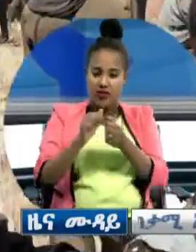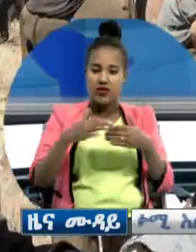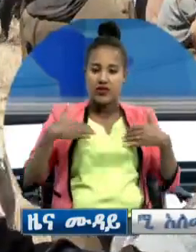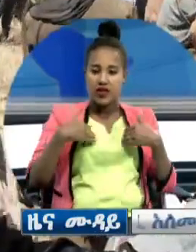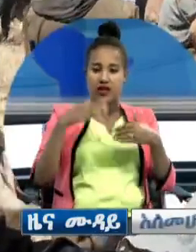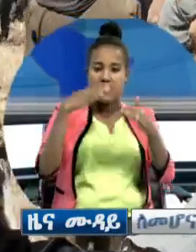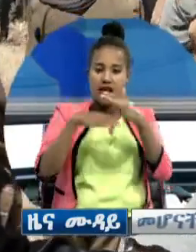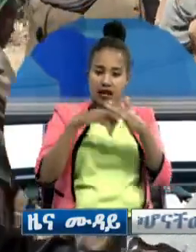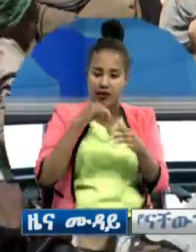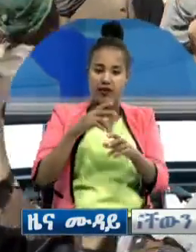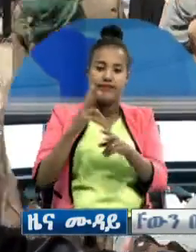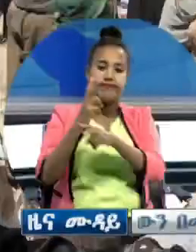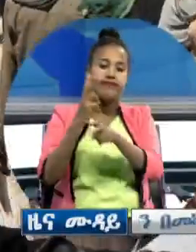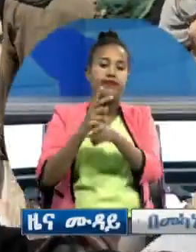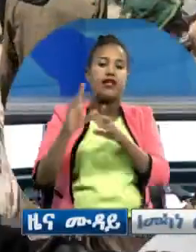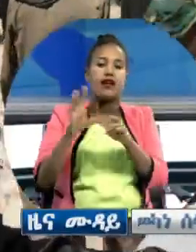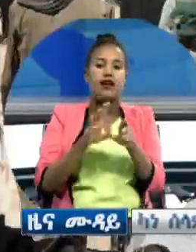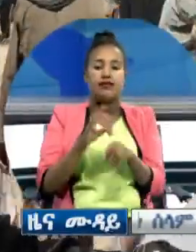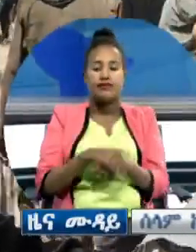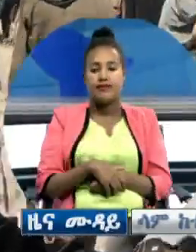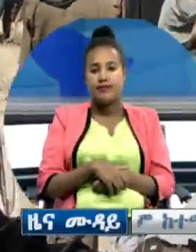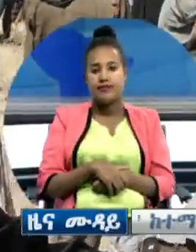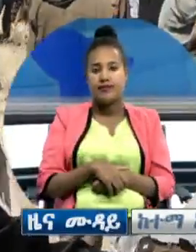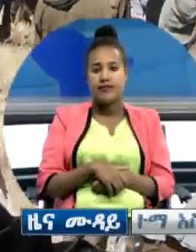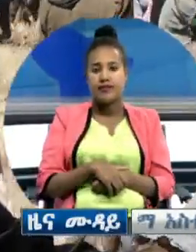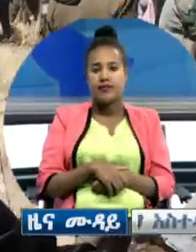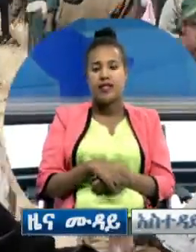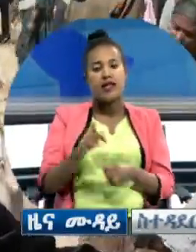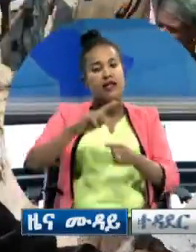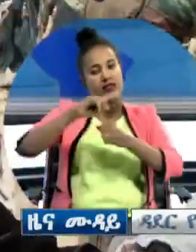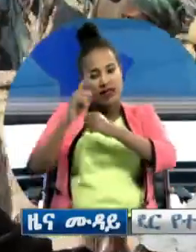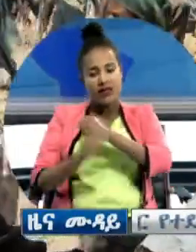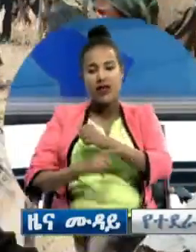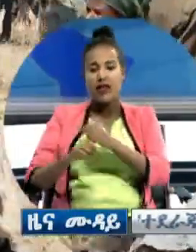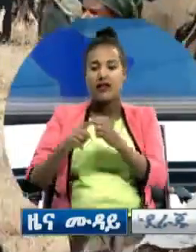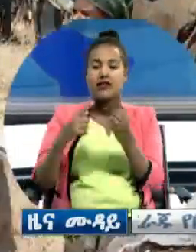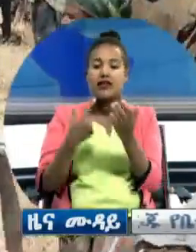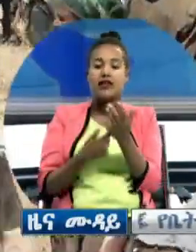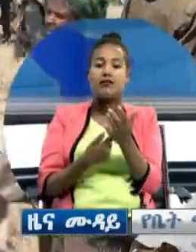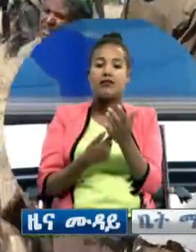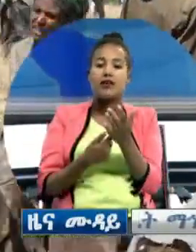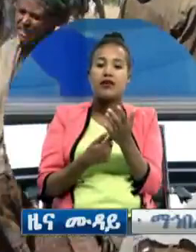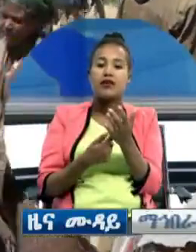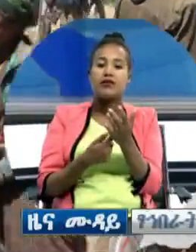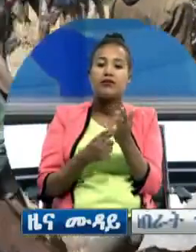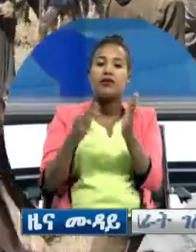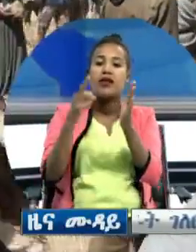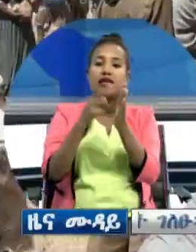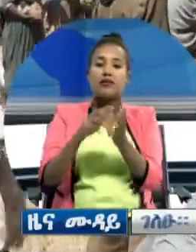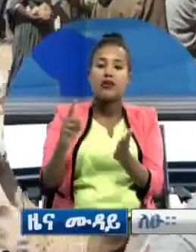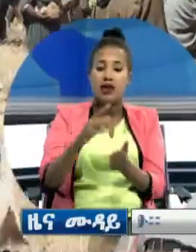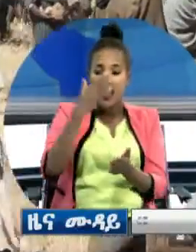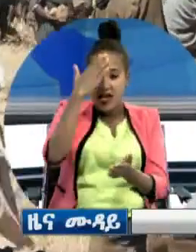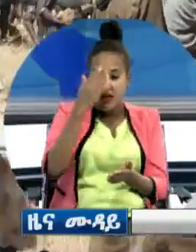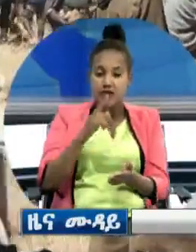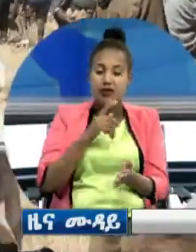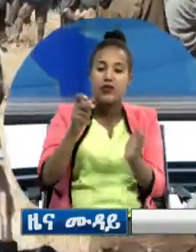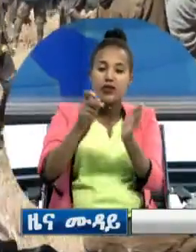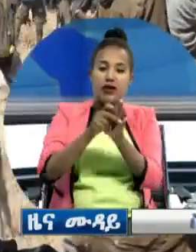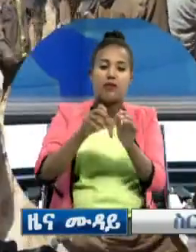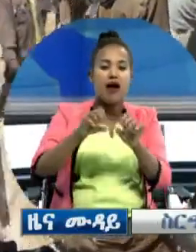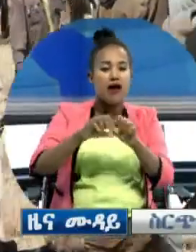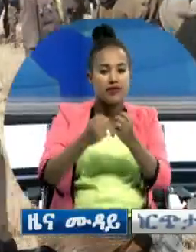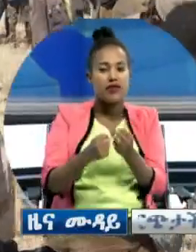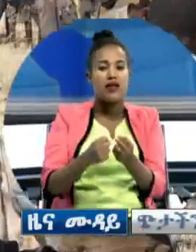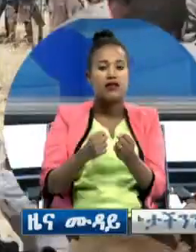ልቅቅቶች የሚያበላ ካለ መቅጣት እንችላለን። ቅሬ የሚበላለ በቅሬ እንቀጣለን። እዚያ ደግሞ እንዲሁ በህግም ቢሆን ለምንድን ነው ደንብ አፍርሰሃል?